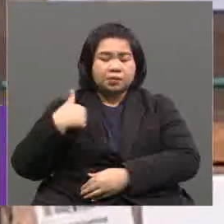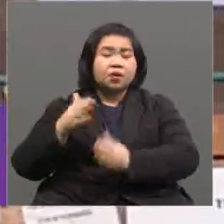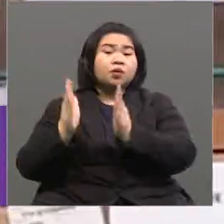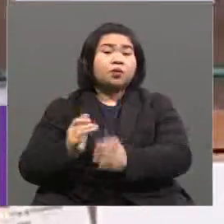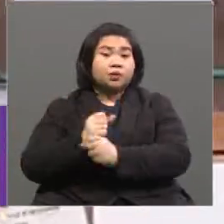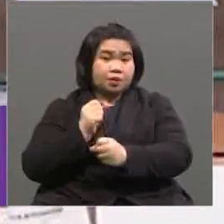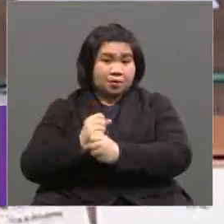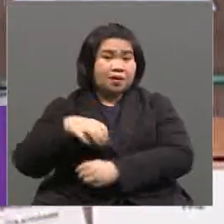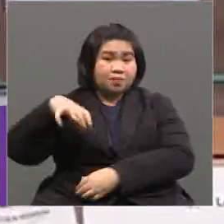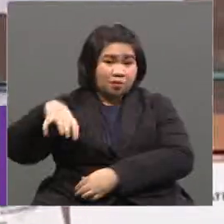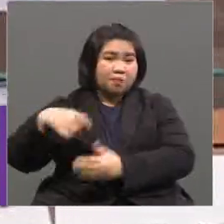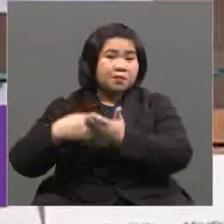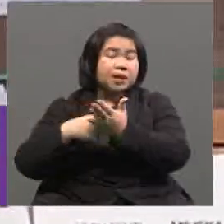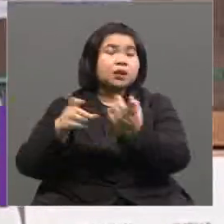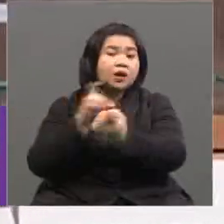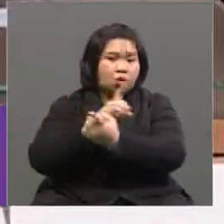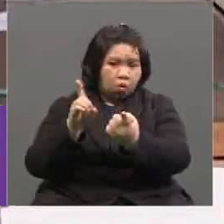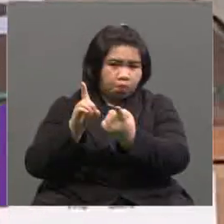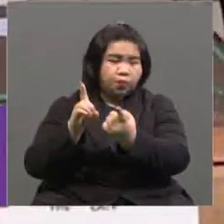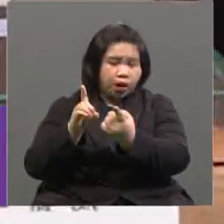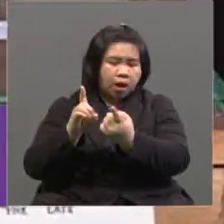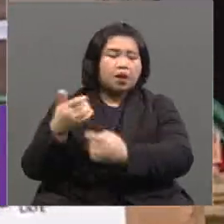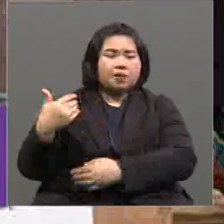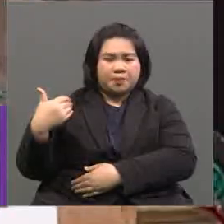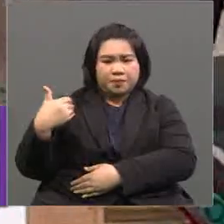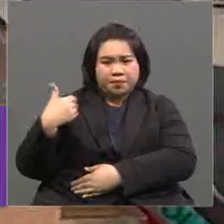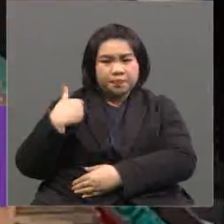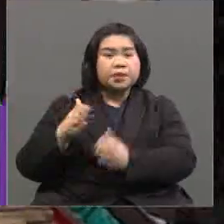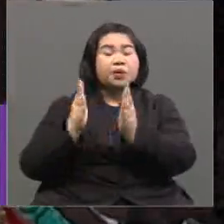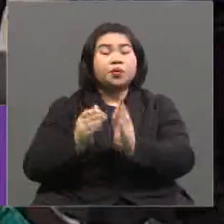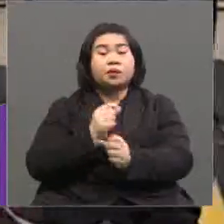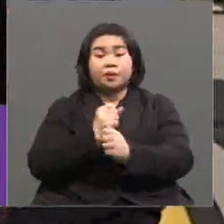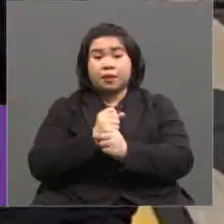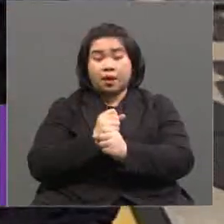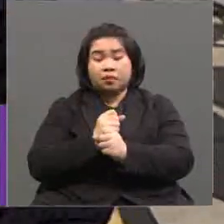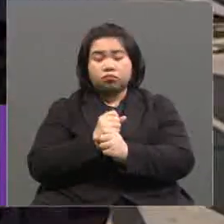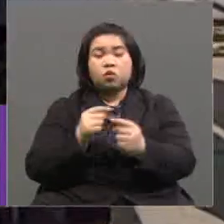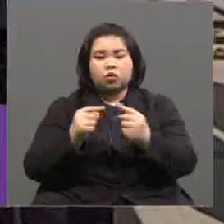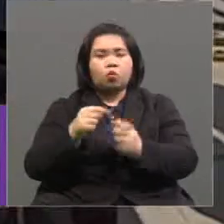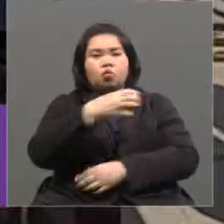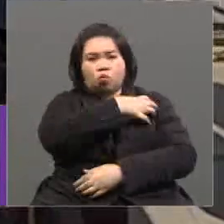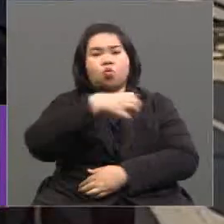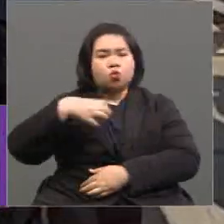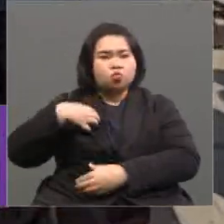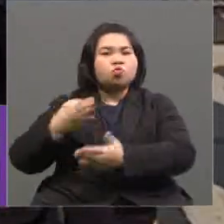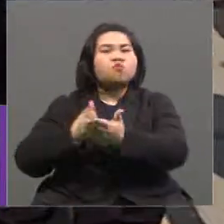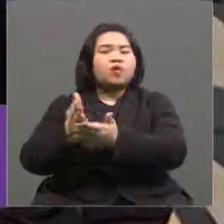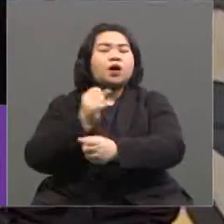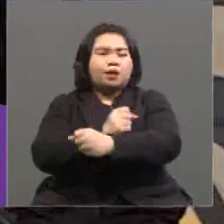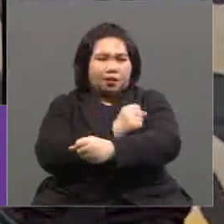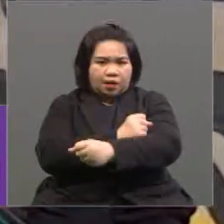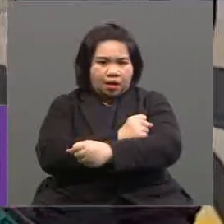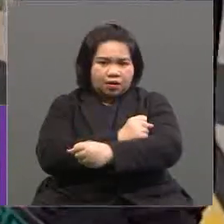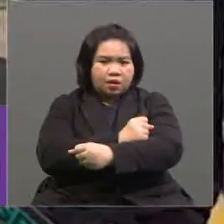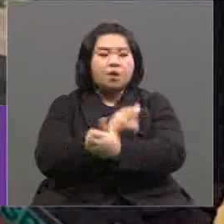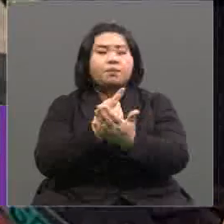ราชการกรมสำนักงานประกันสังคมและนายกิตธนาศรีสุริยะอัครราชทูตที่ปรึกษาฝ่ายแรงงานค่ะก็จะ